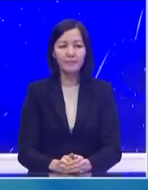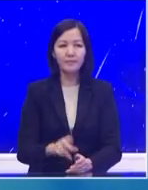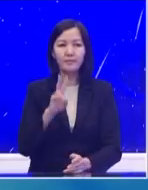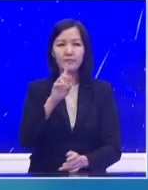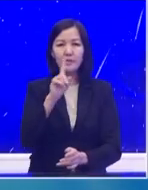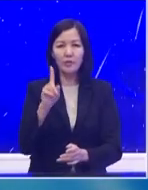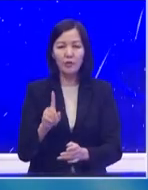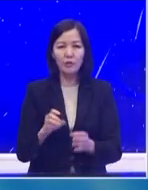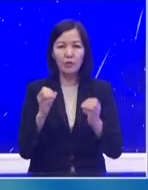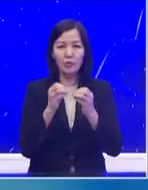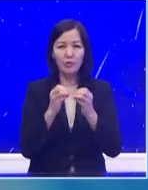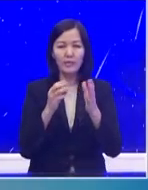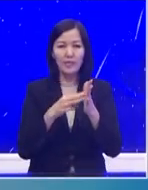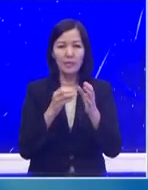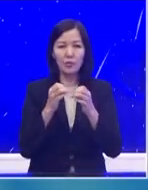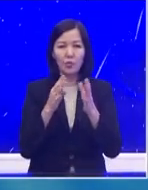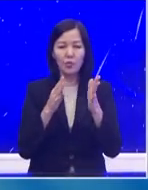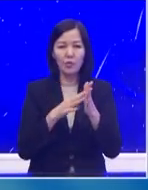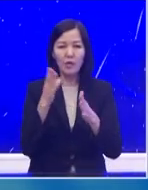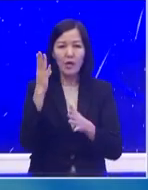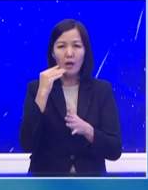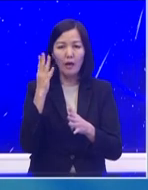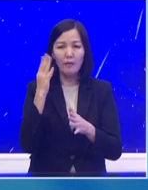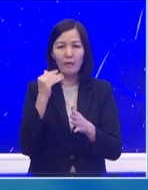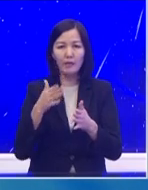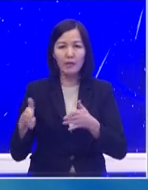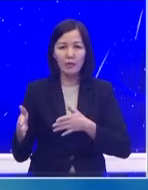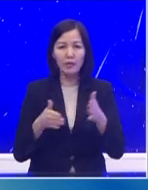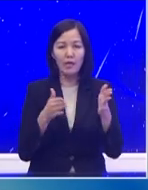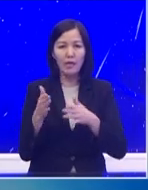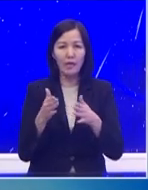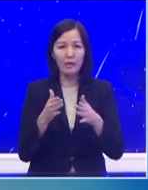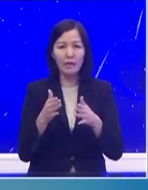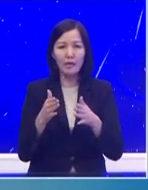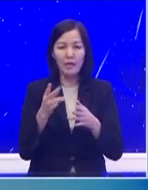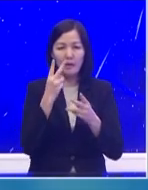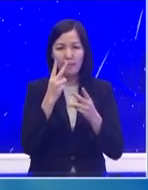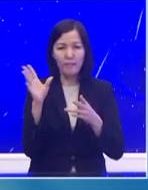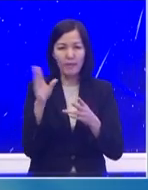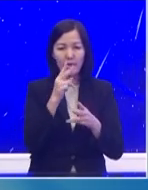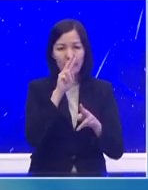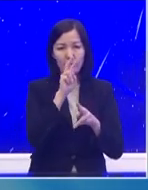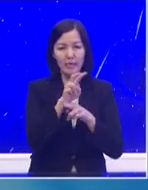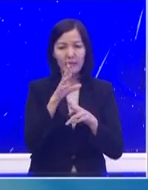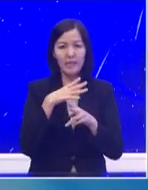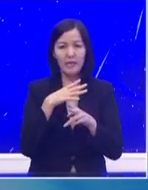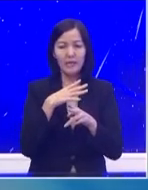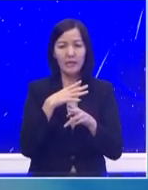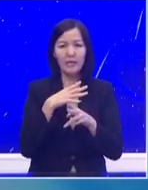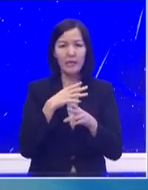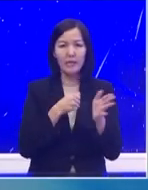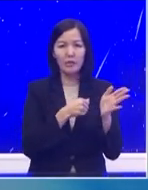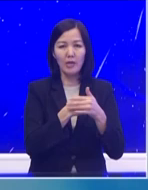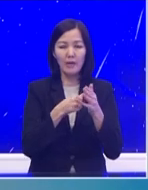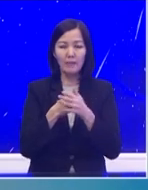Наурыздың 18-нен 19-на қараған түні Алматы мен шектесер аумақтағы блок бекеттерді аралап шықтық. Олар тегіс талапқа сай